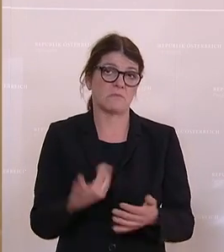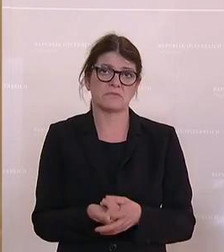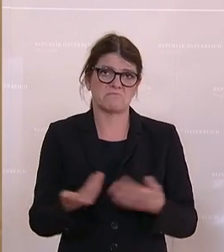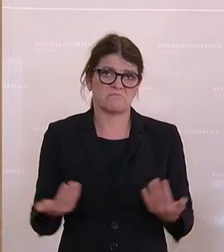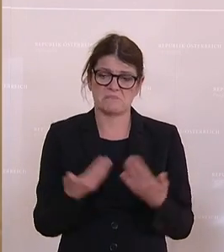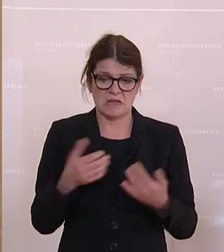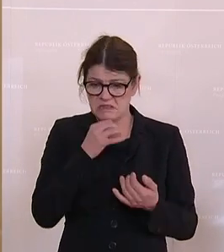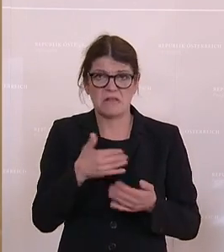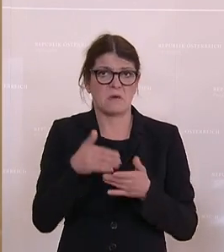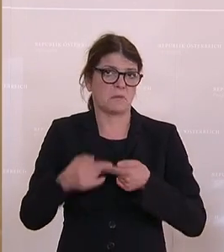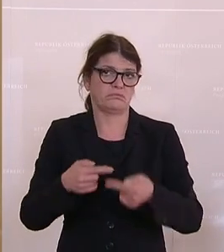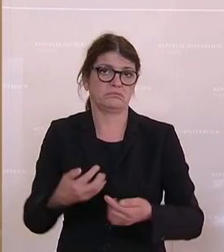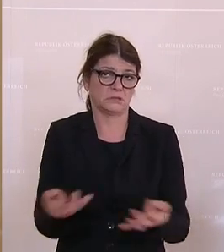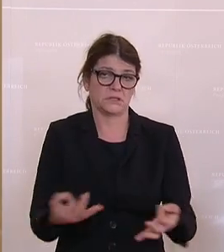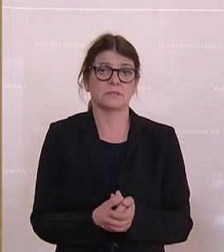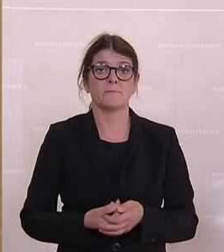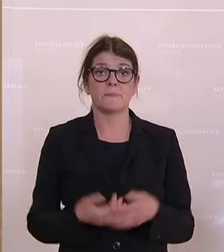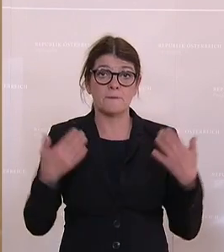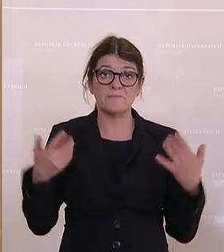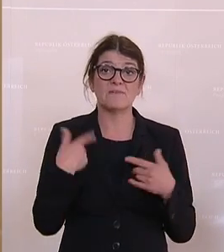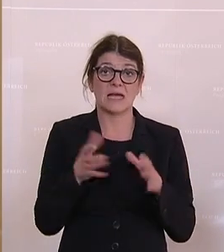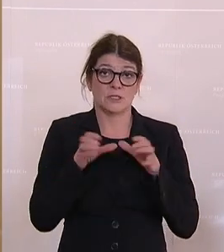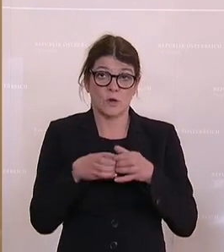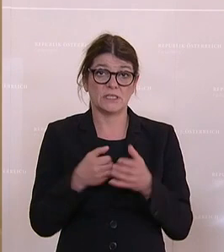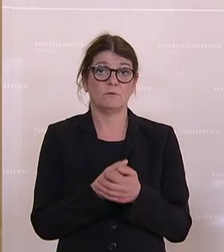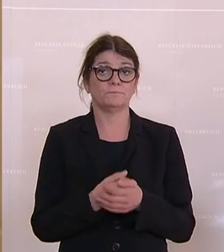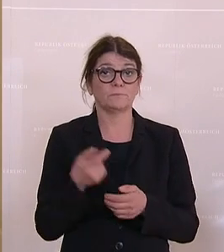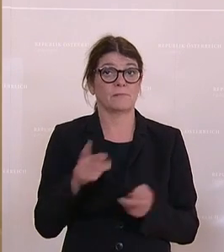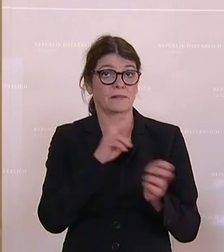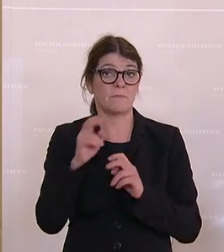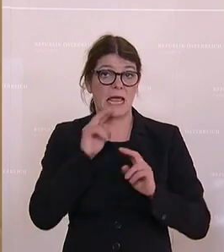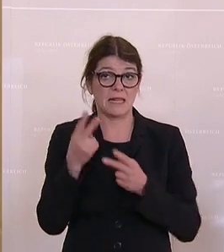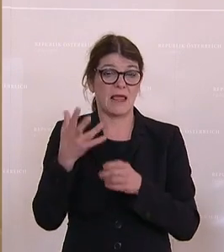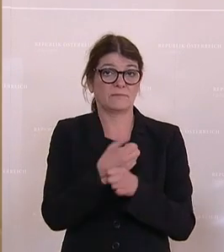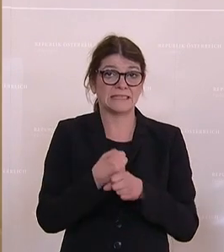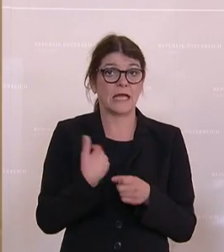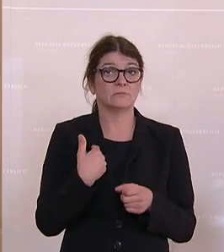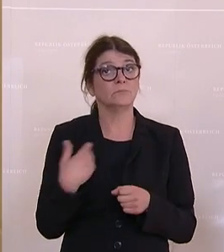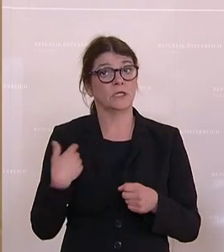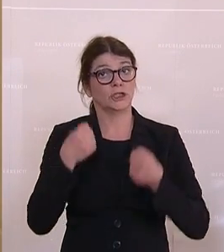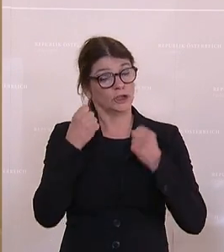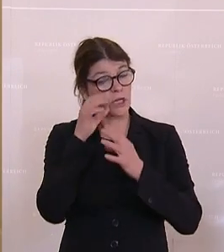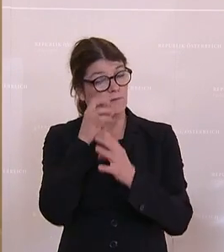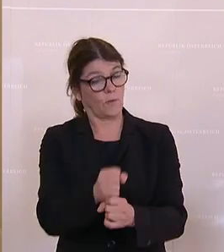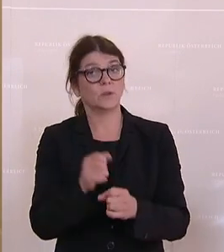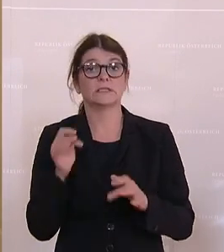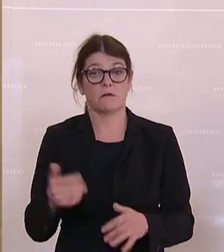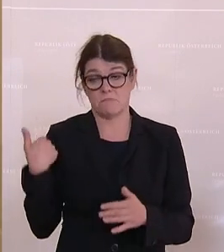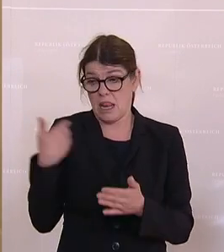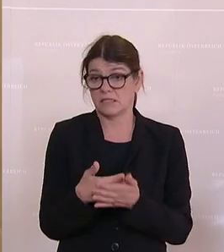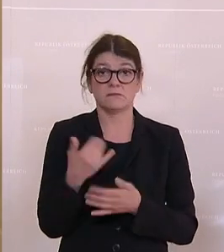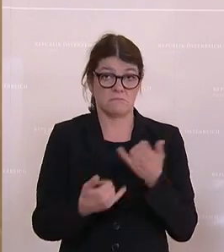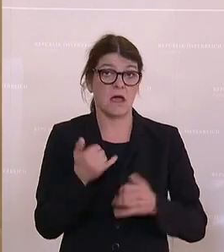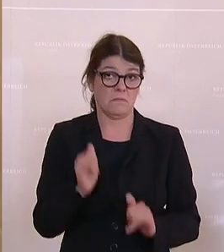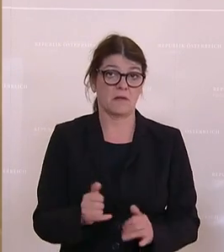uns nicht weitergebracht. Wir als Koalition haben beim Thema Energieeffizienz einen sehr starken Fokus gelegt in den letzten